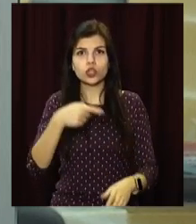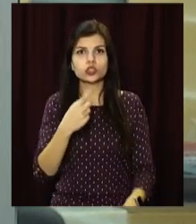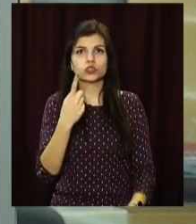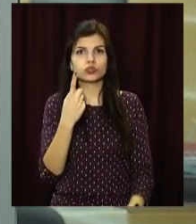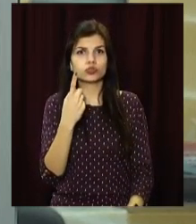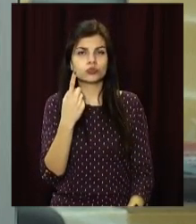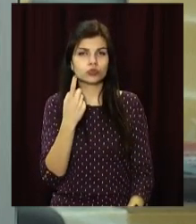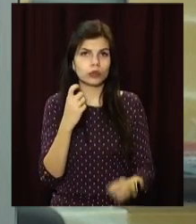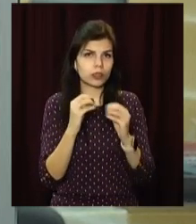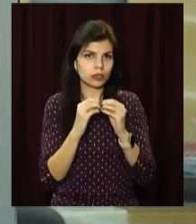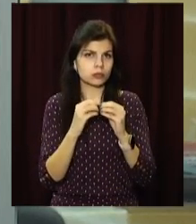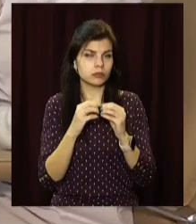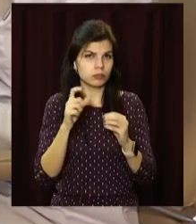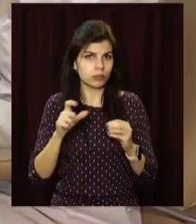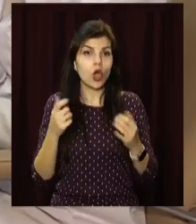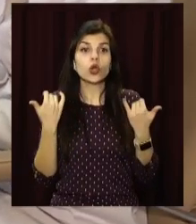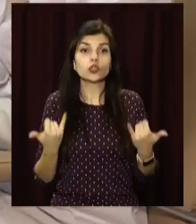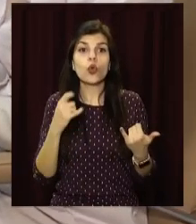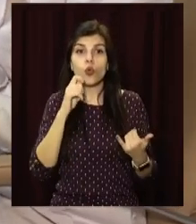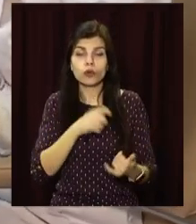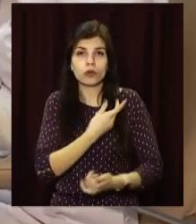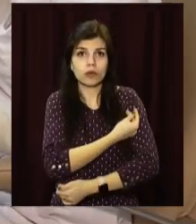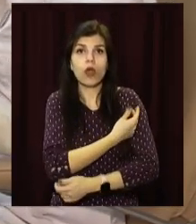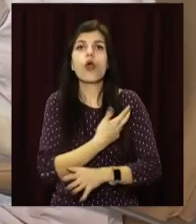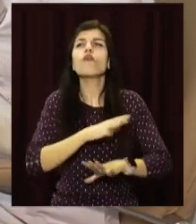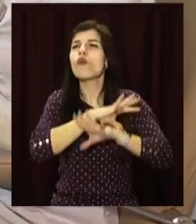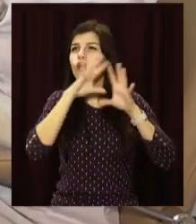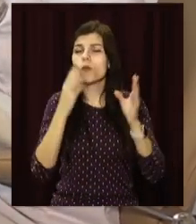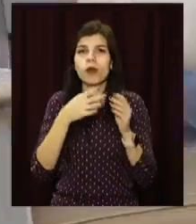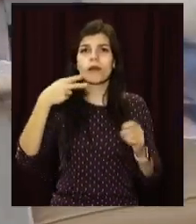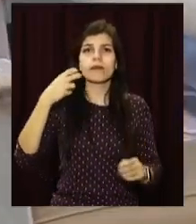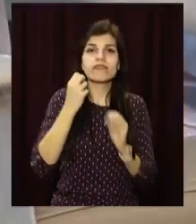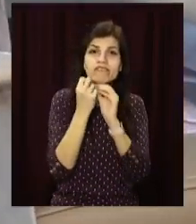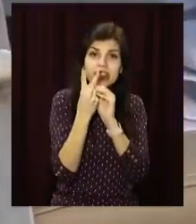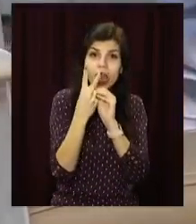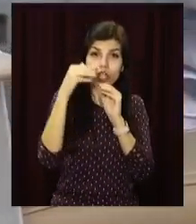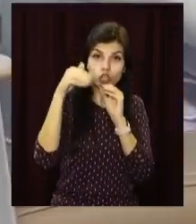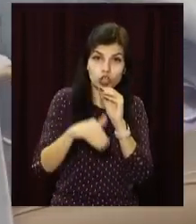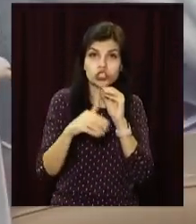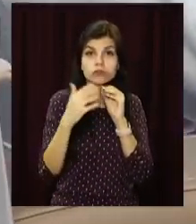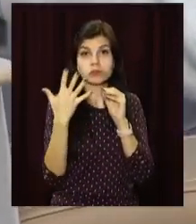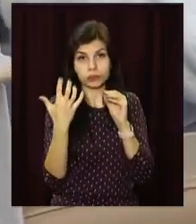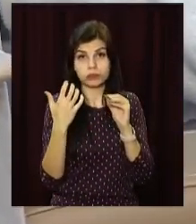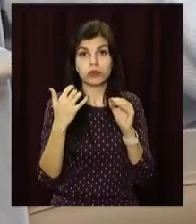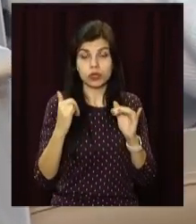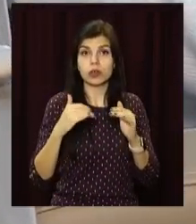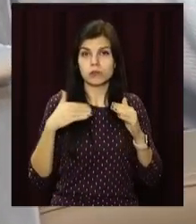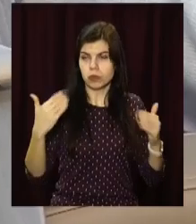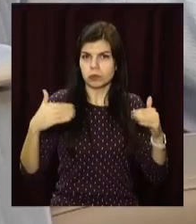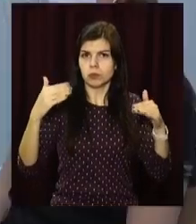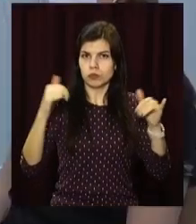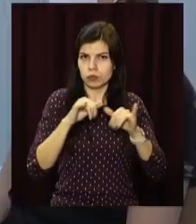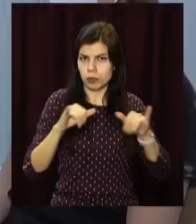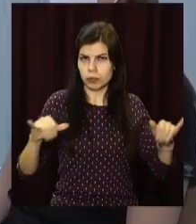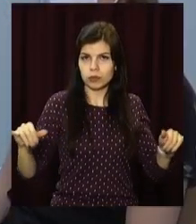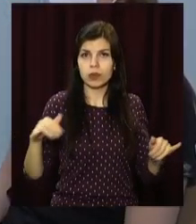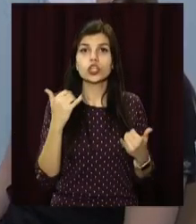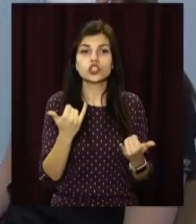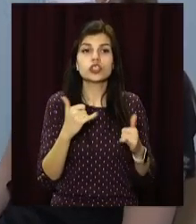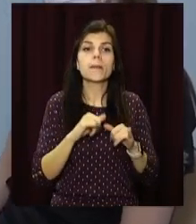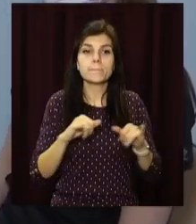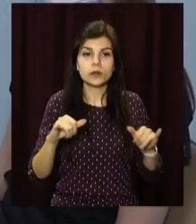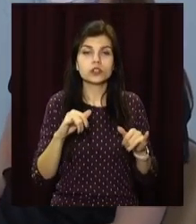1110 людей. На сьогодні в країні вакцинували майже 12,5 тисяч українців. І темпи нарощуватимуть, кажуть у МОЗ. Зараз